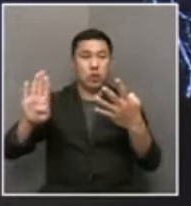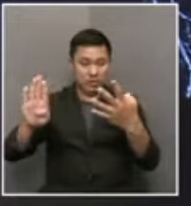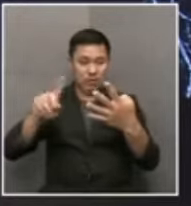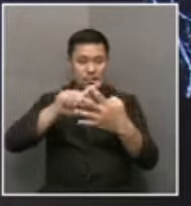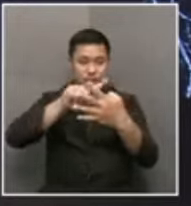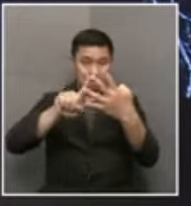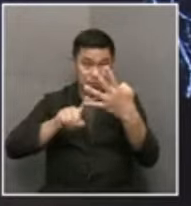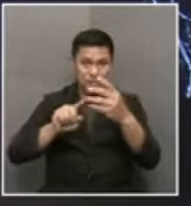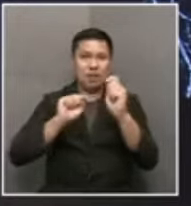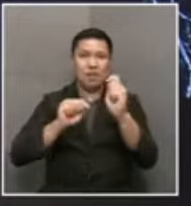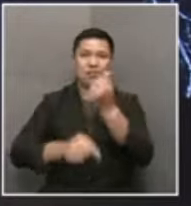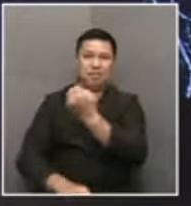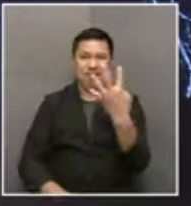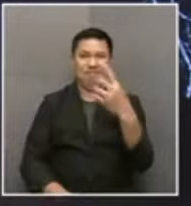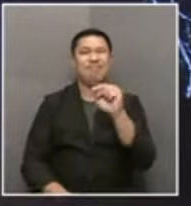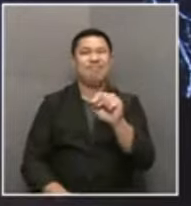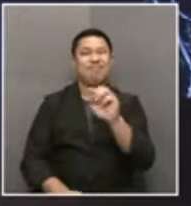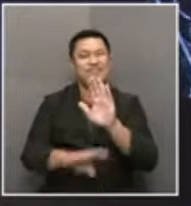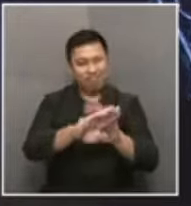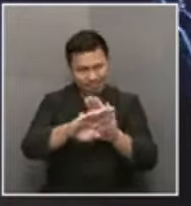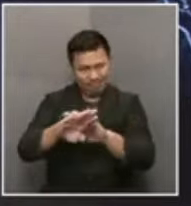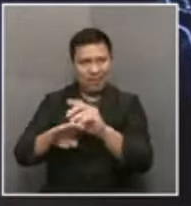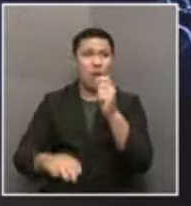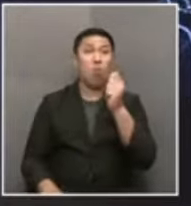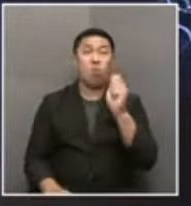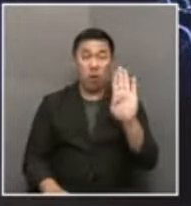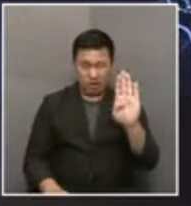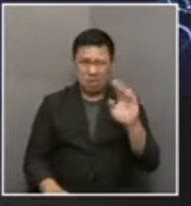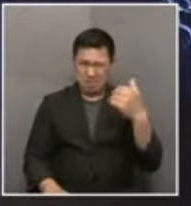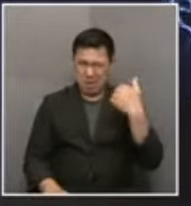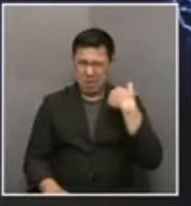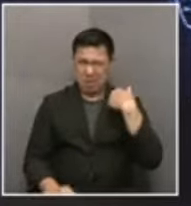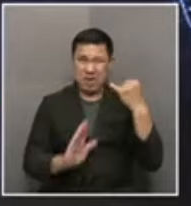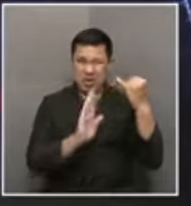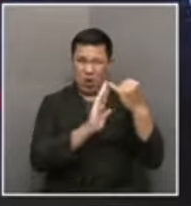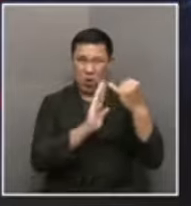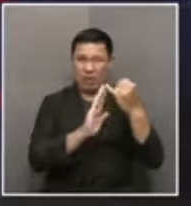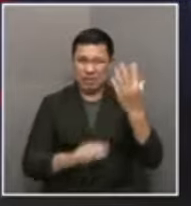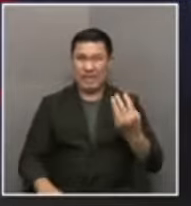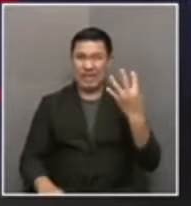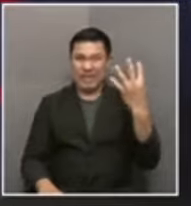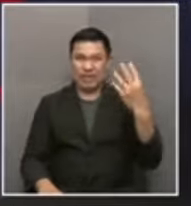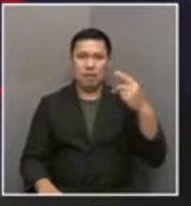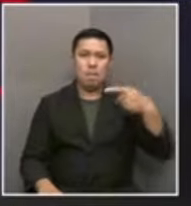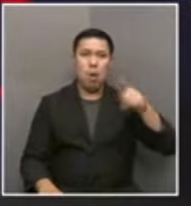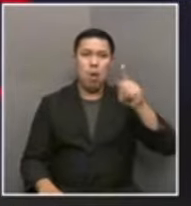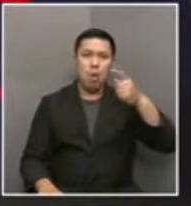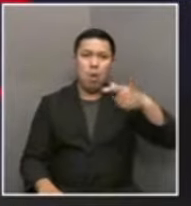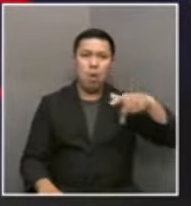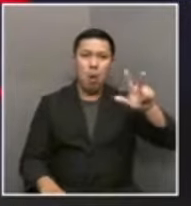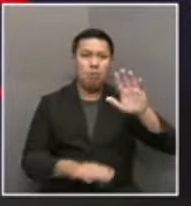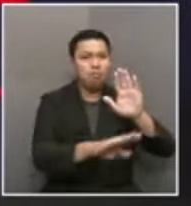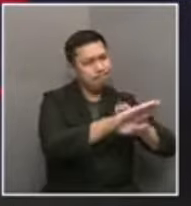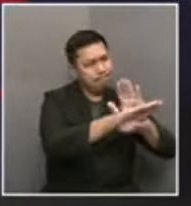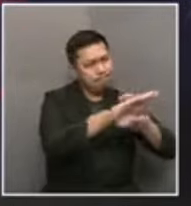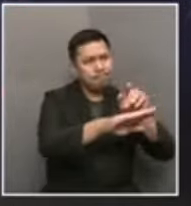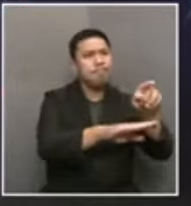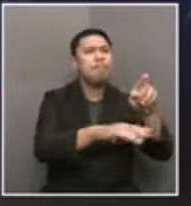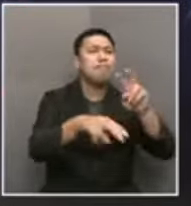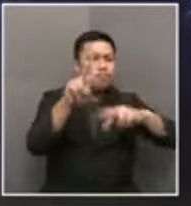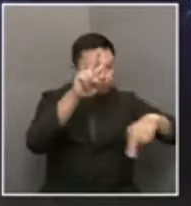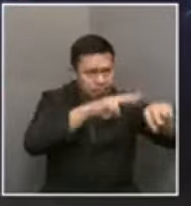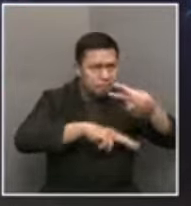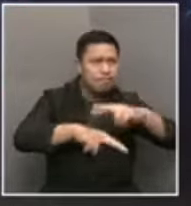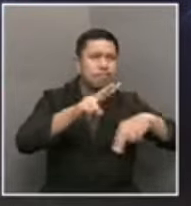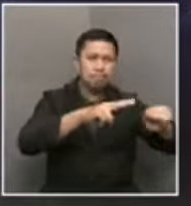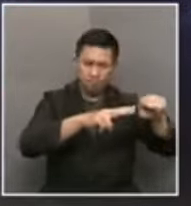ลมังสาหารค่ะอันนี้นี่คือในอุบลราชธานีแต่มีอีก4จังหวัดนะคะที่ปภ.เขาประกาศเตือนเลยว่าก็ต้องเฝ้าระวังนะคะน้ำ